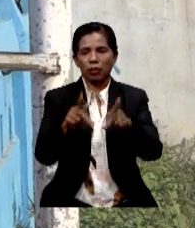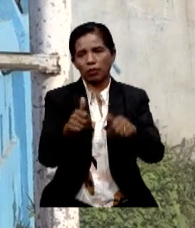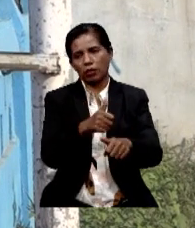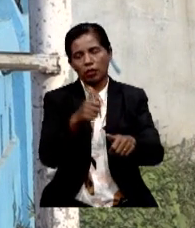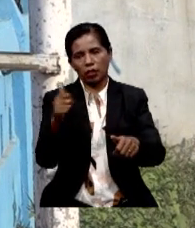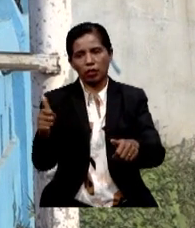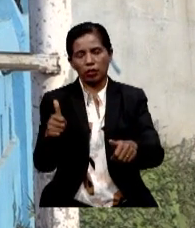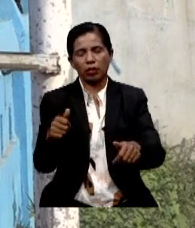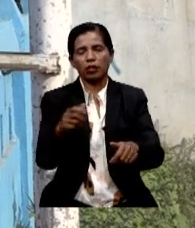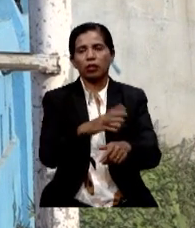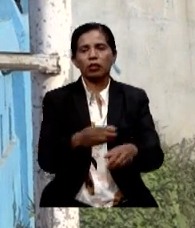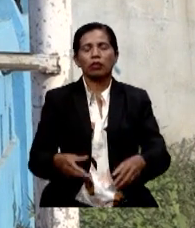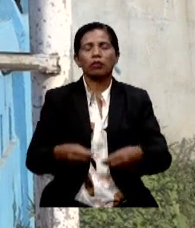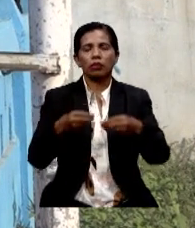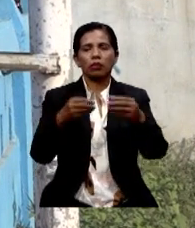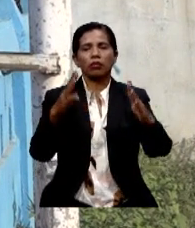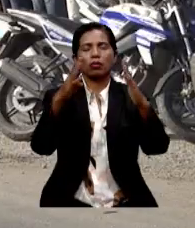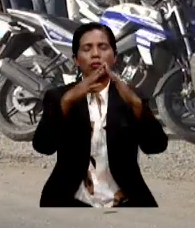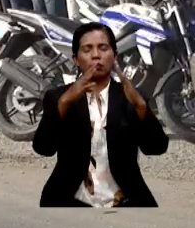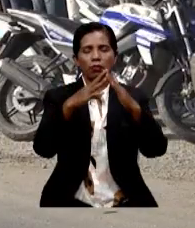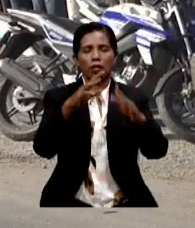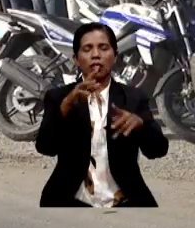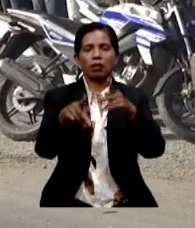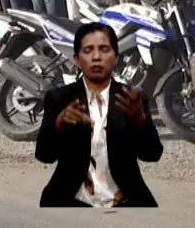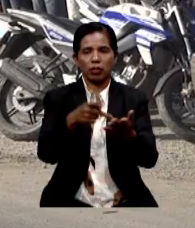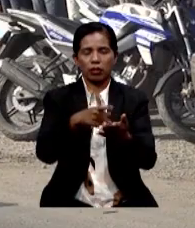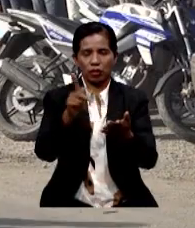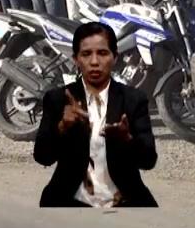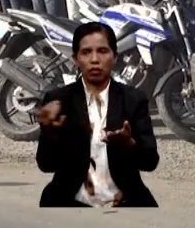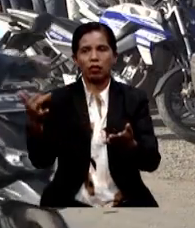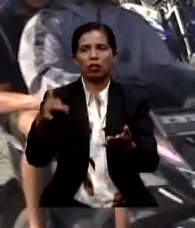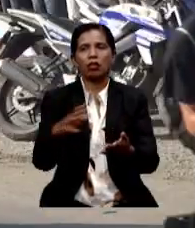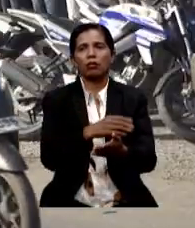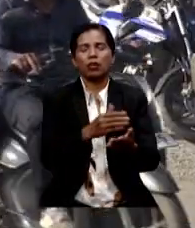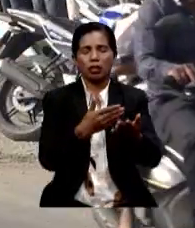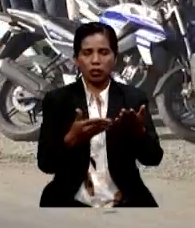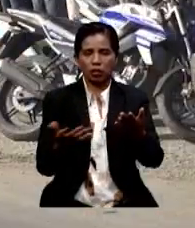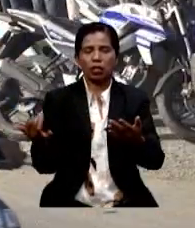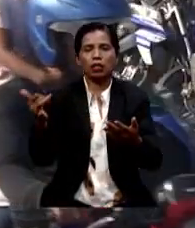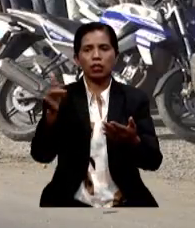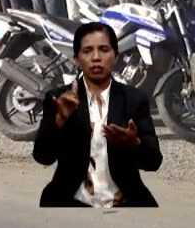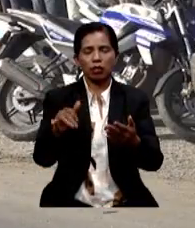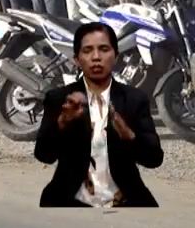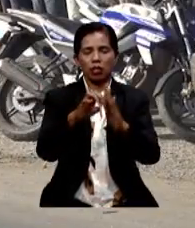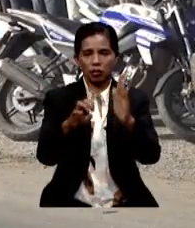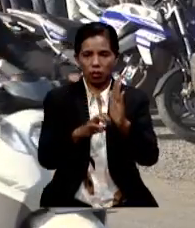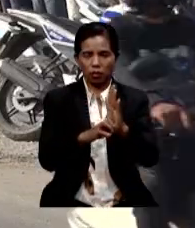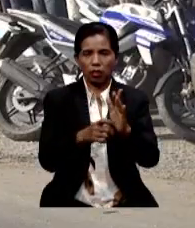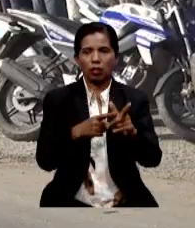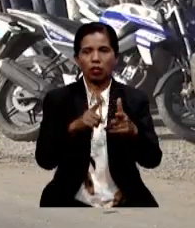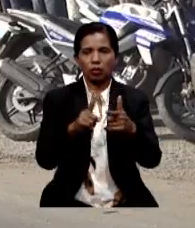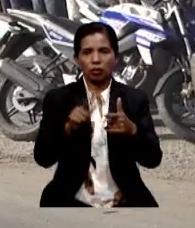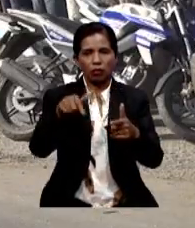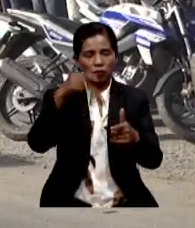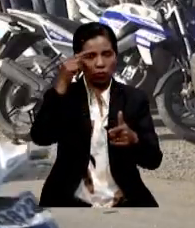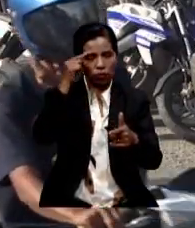sira muris sira ne sira fo hela sira nuwa ba ema kupa hela tapi sira muris ho sasan ne be mak stadunia tapi kuando guverno